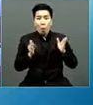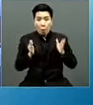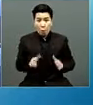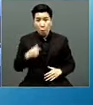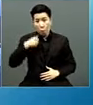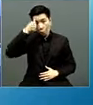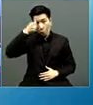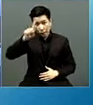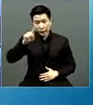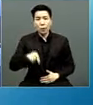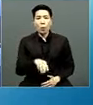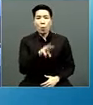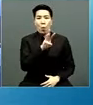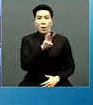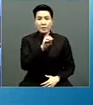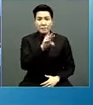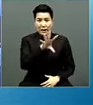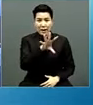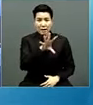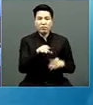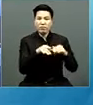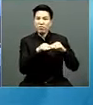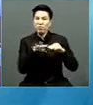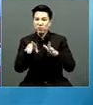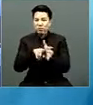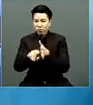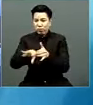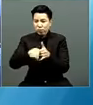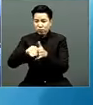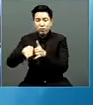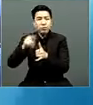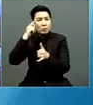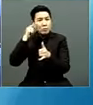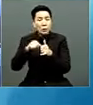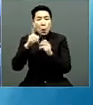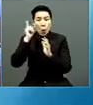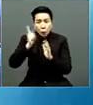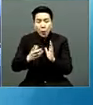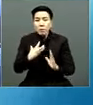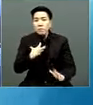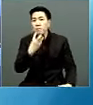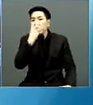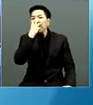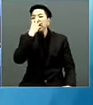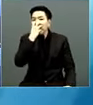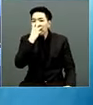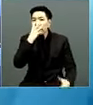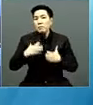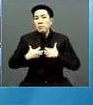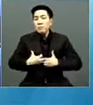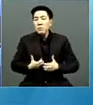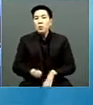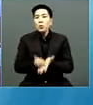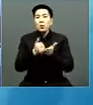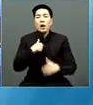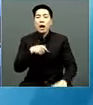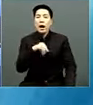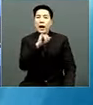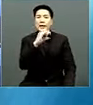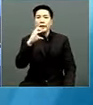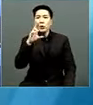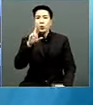ต่อวันนะครับแล้วก็จะมีคนที่จะมีต้องใช้เครื่องช่วยหายใจอยู่ห้อง ICU อะไร